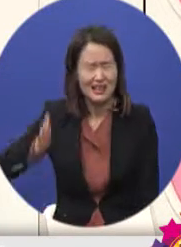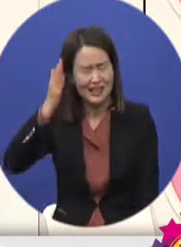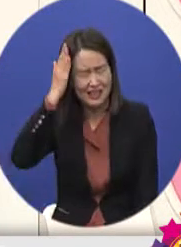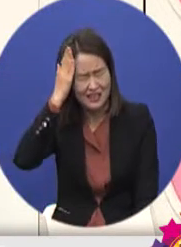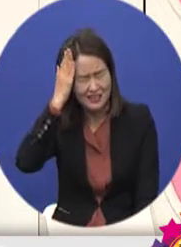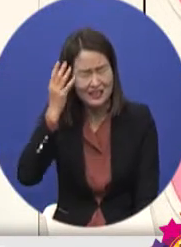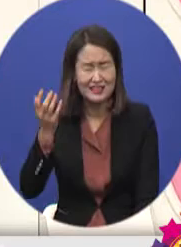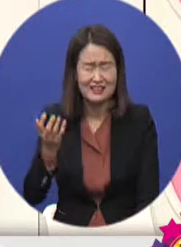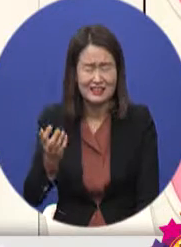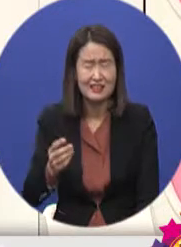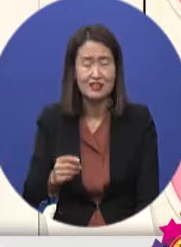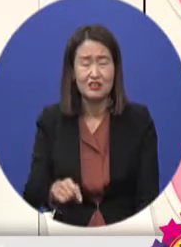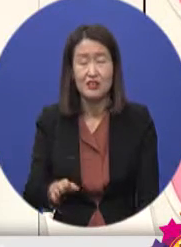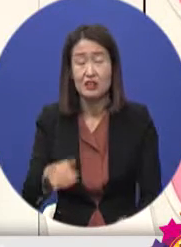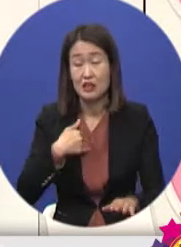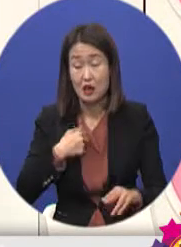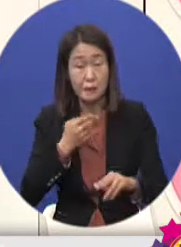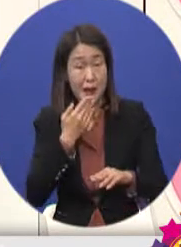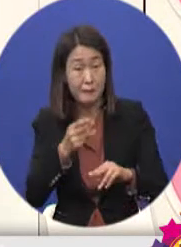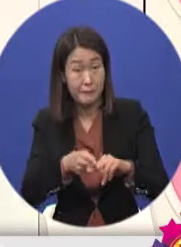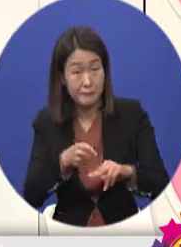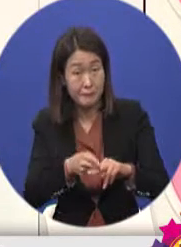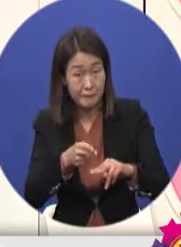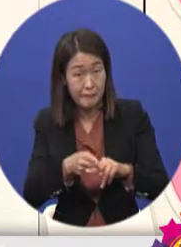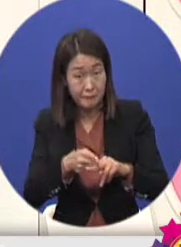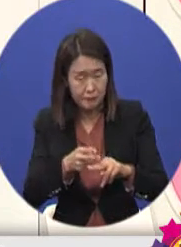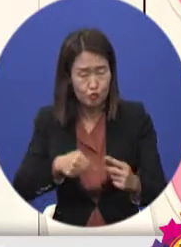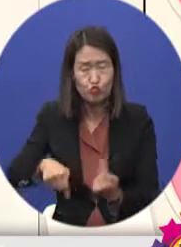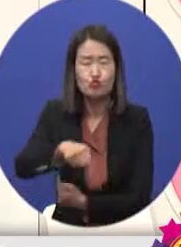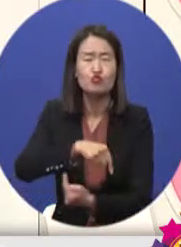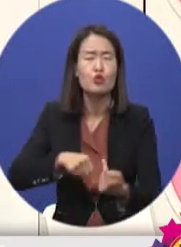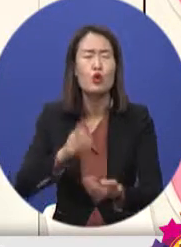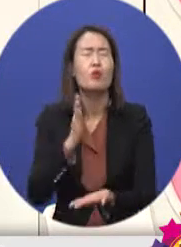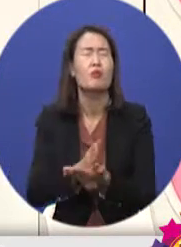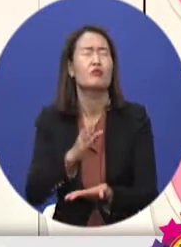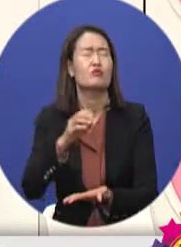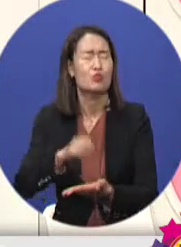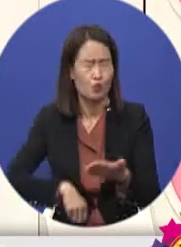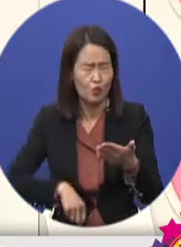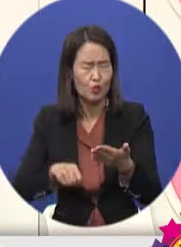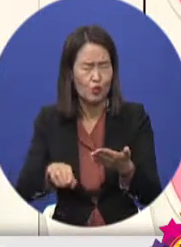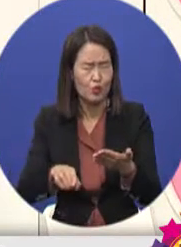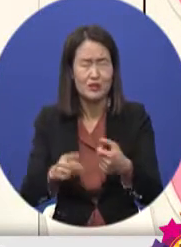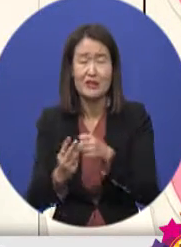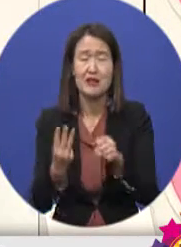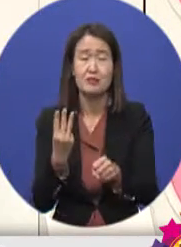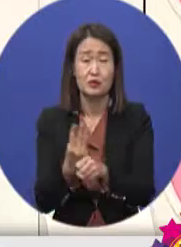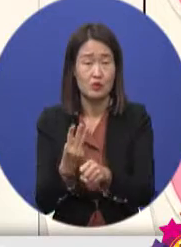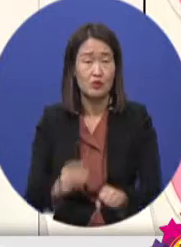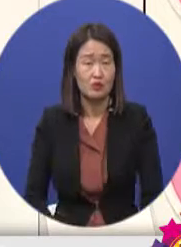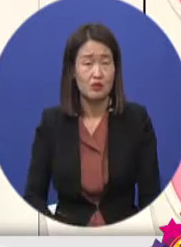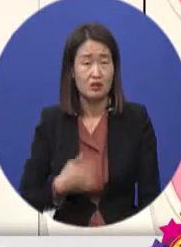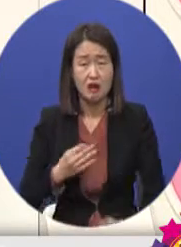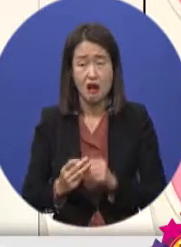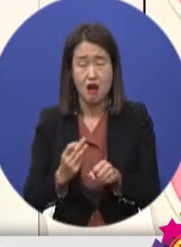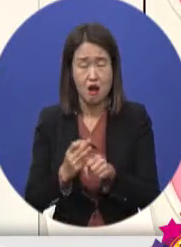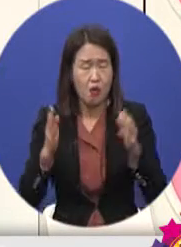아프고 식당 하다 그만둔 지가 지금 3년 되었어요. 13년은 식당을 했어요. 아,